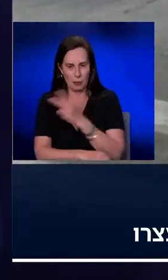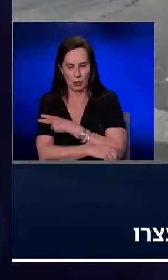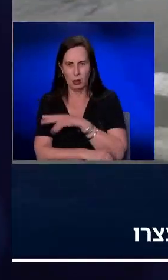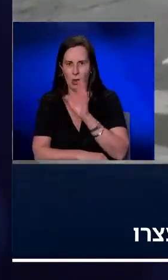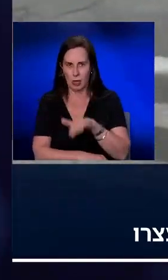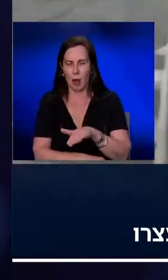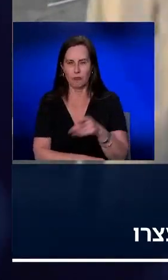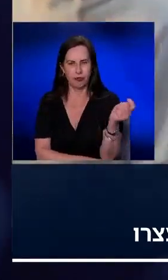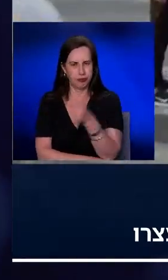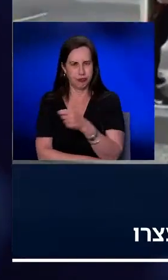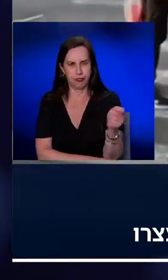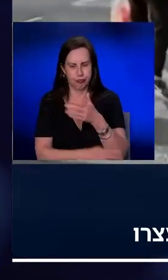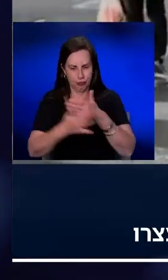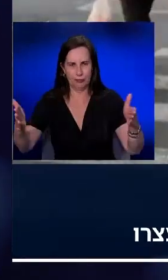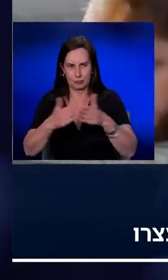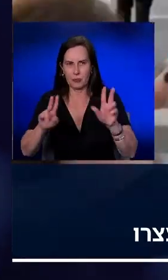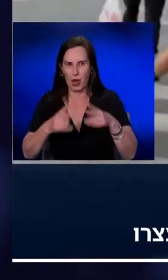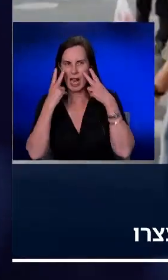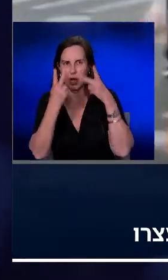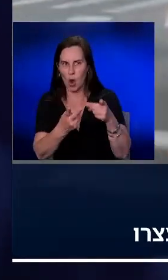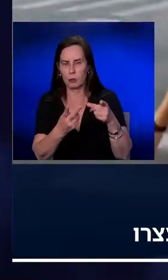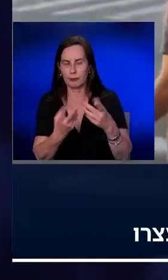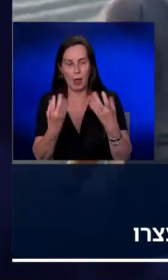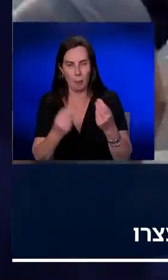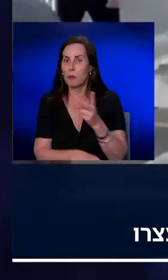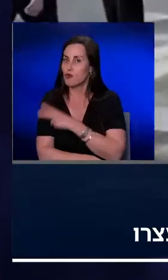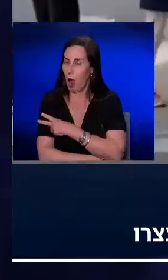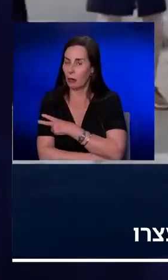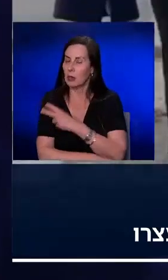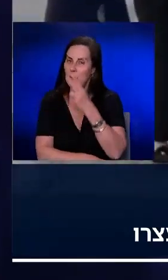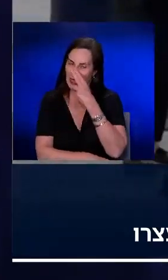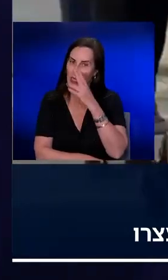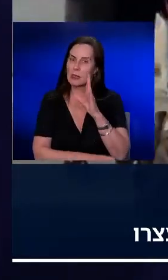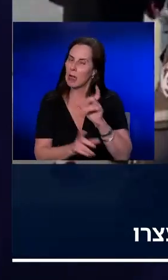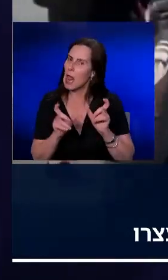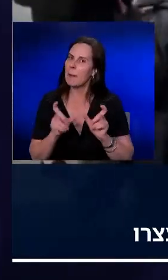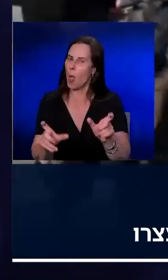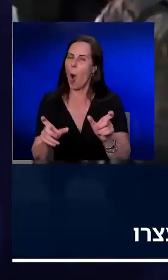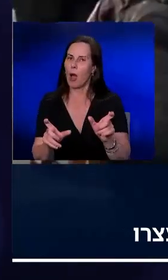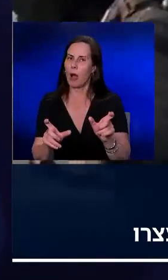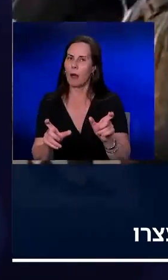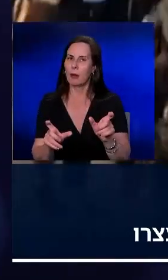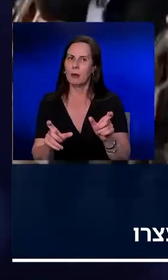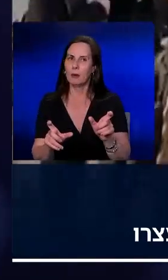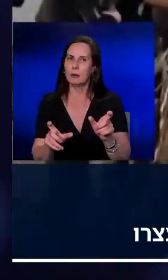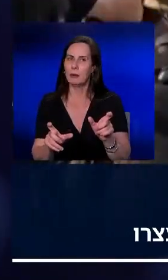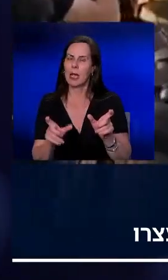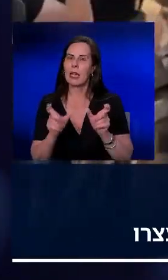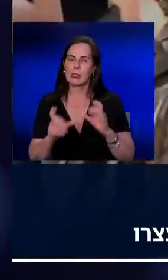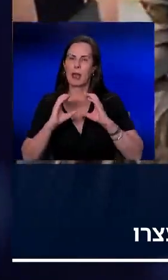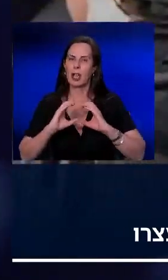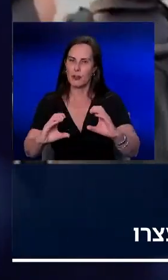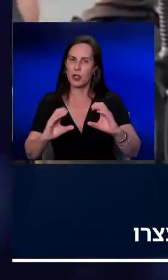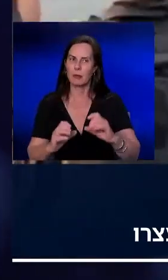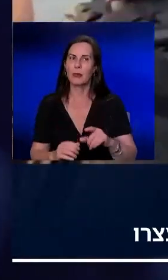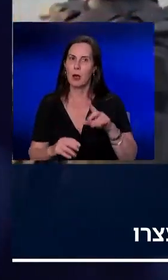מכתזית אפשר לראות כאן בכביש, הרבה כוחות שמנסים למנוע את חסימת הכביש,